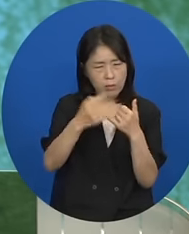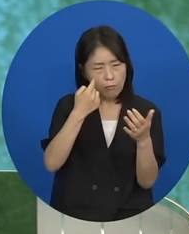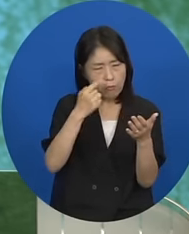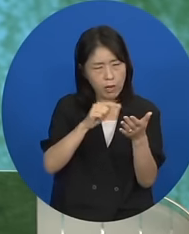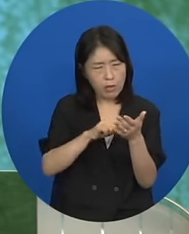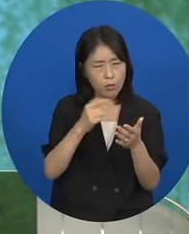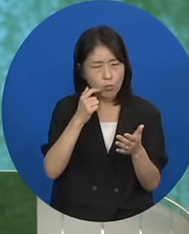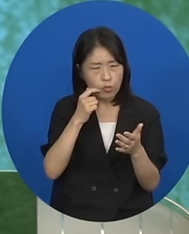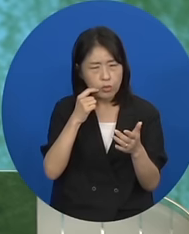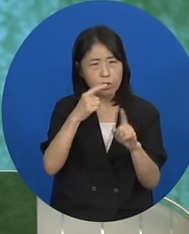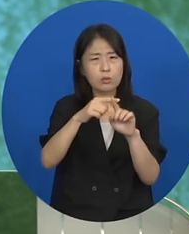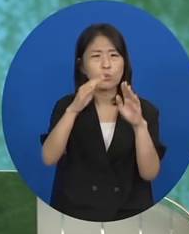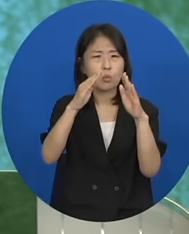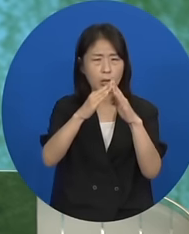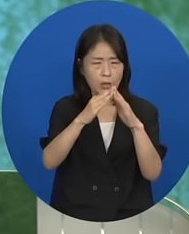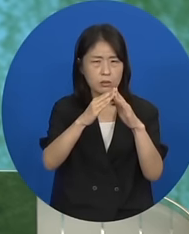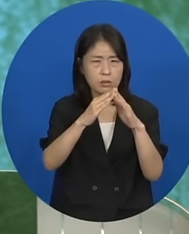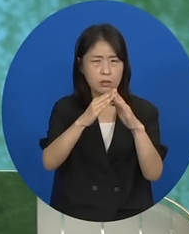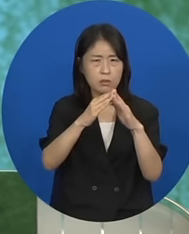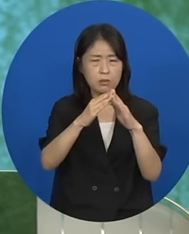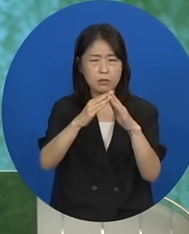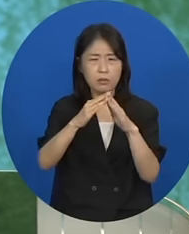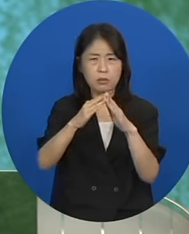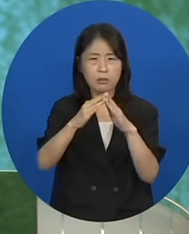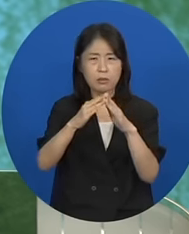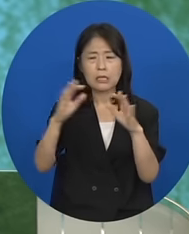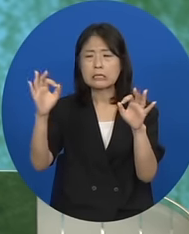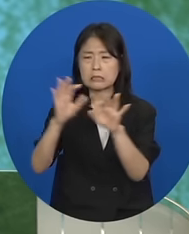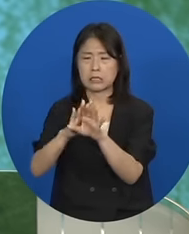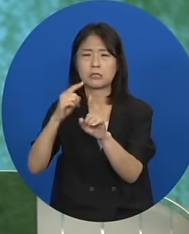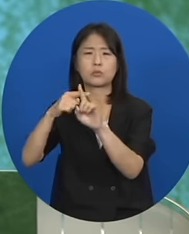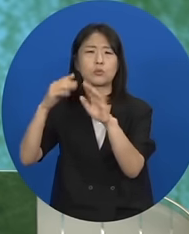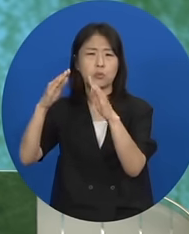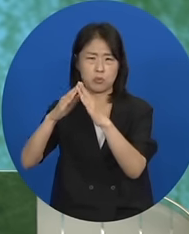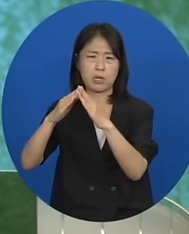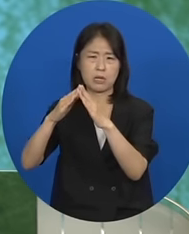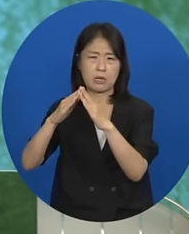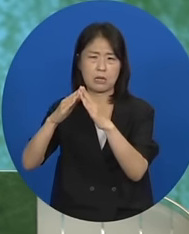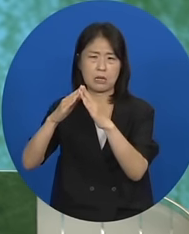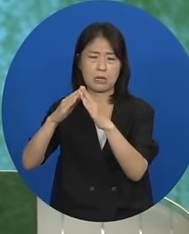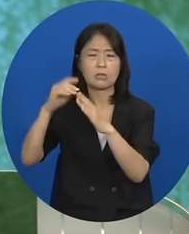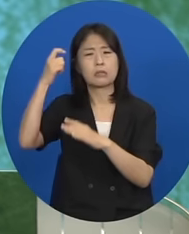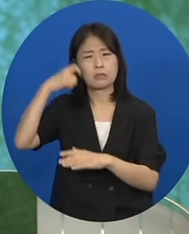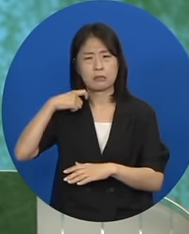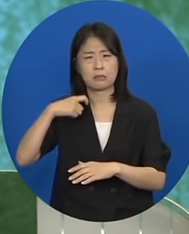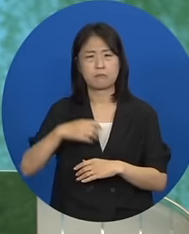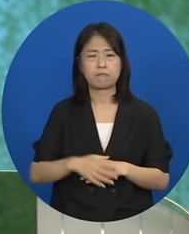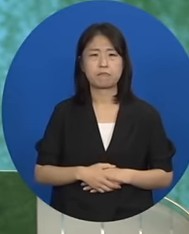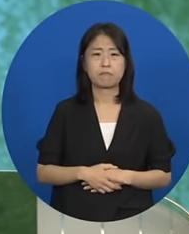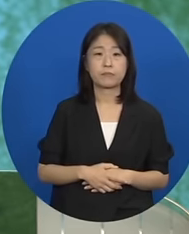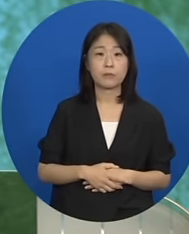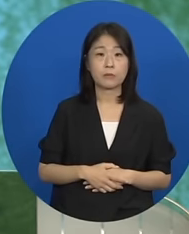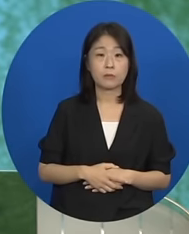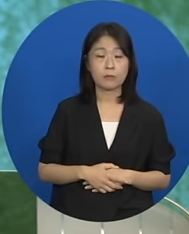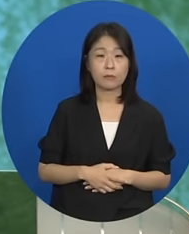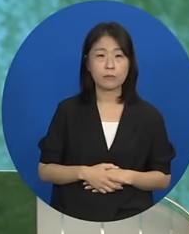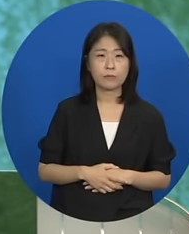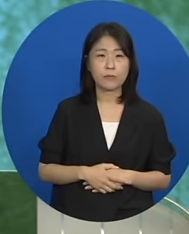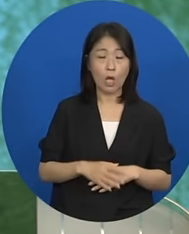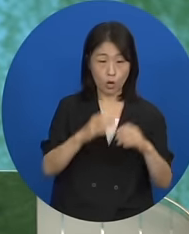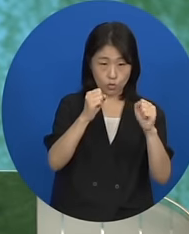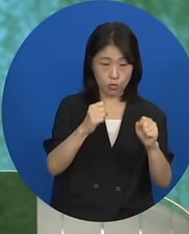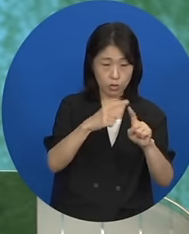존재하지 않는 교회처럼 느껴집니다 그런 얘기를 하시는 거예요 분명히 있는 교회인데